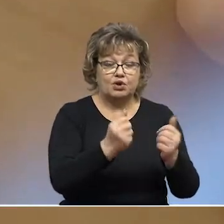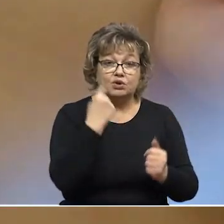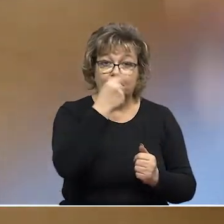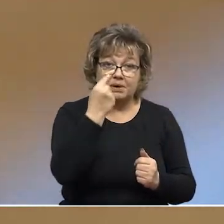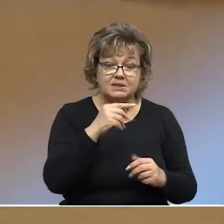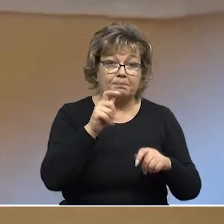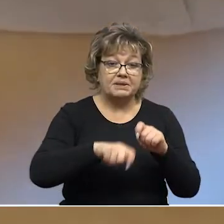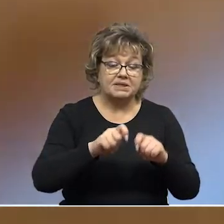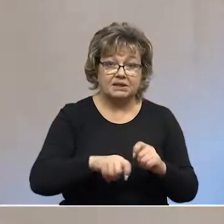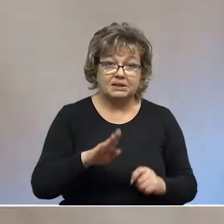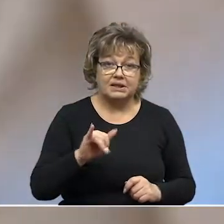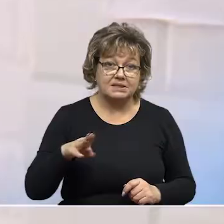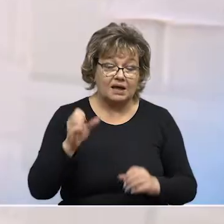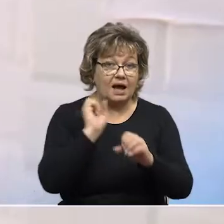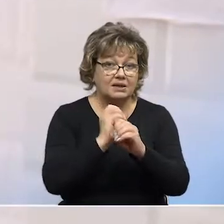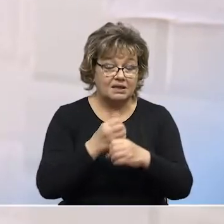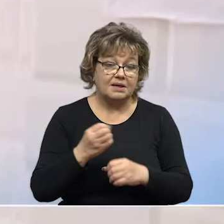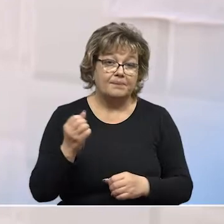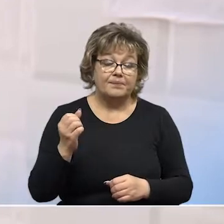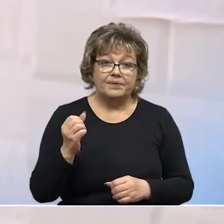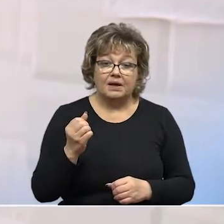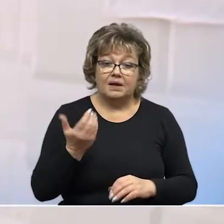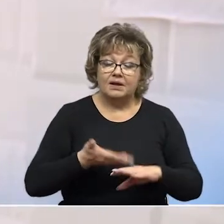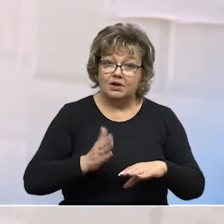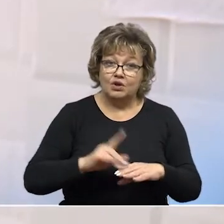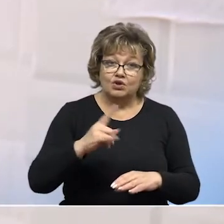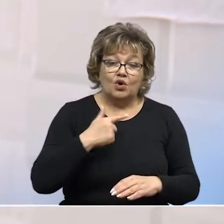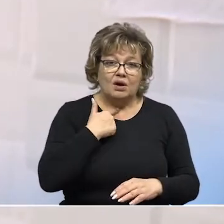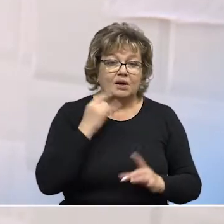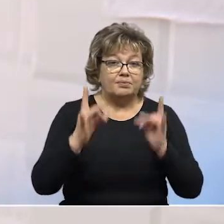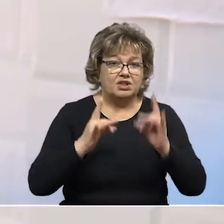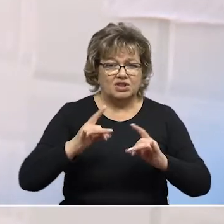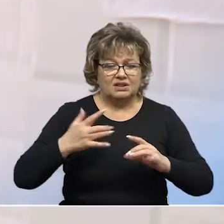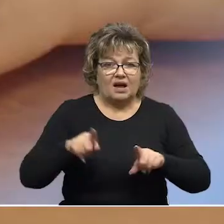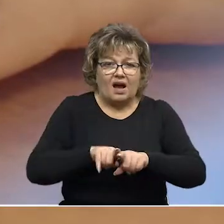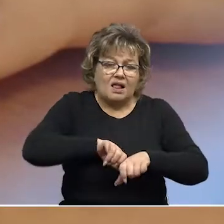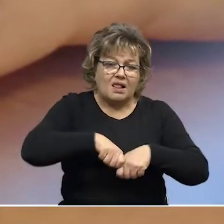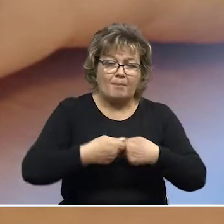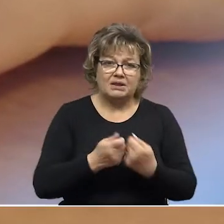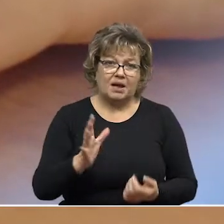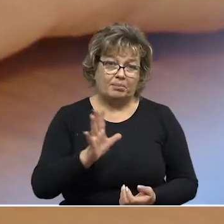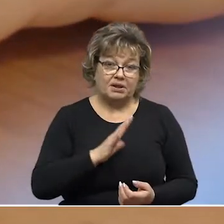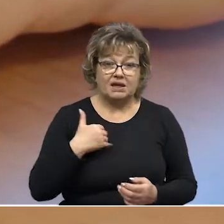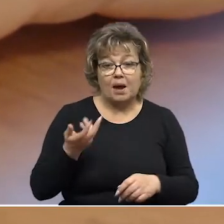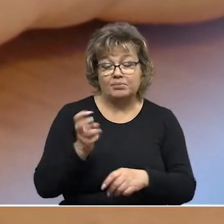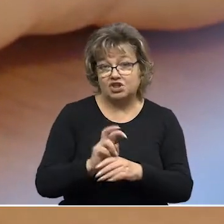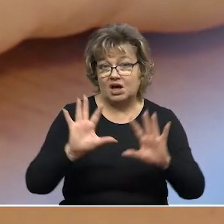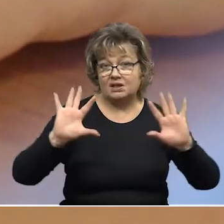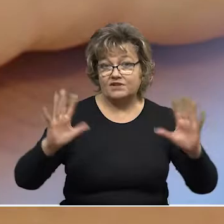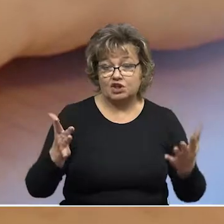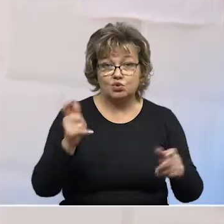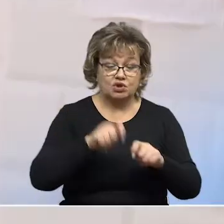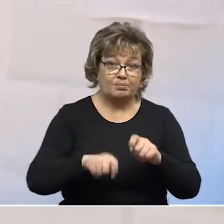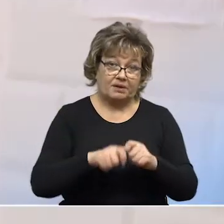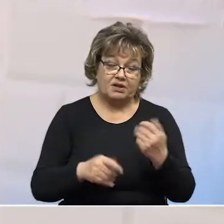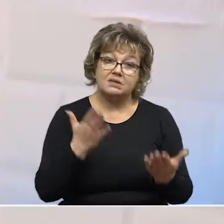берет мазок для ПЦР-теста. Почувствовала, что... першит в горле, и ломота была. Я пришла на всякий случай провериться,